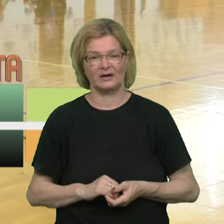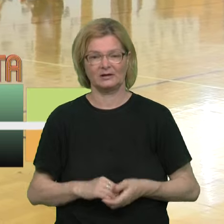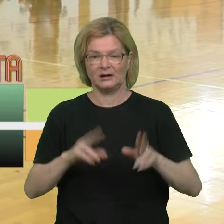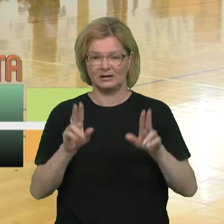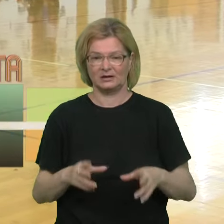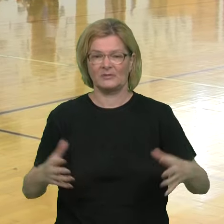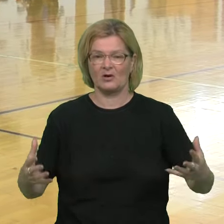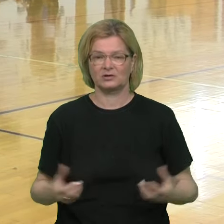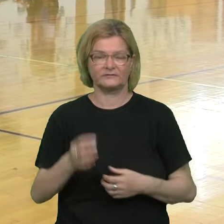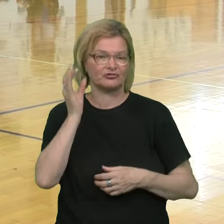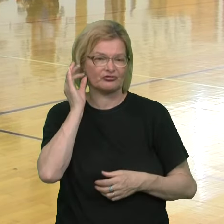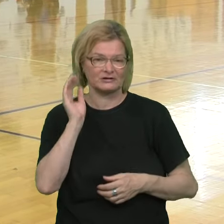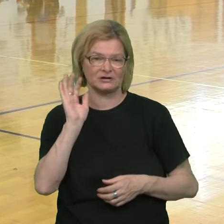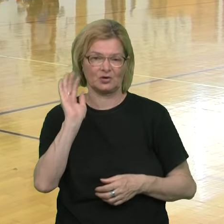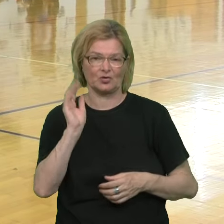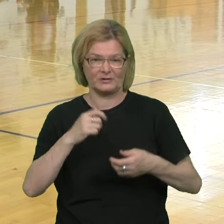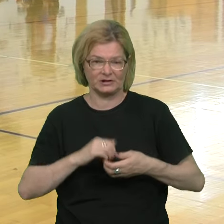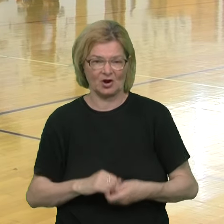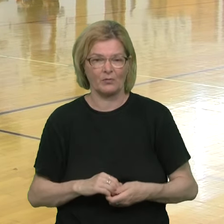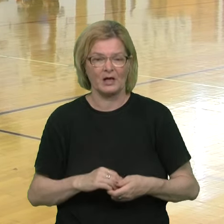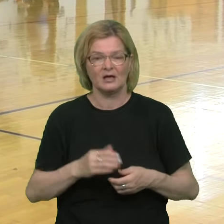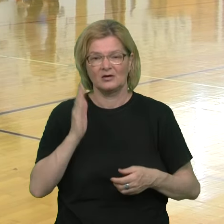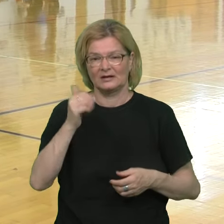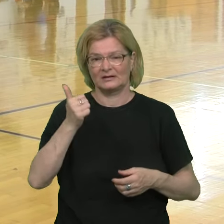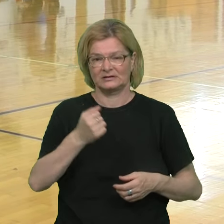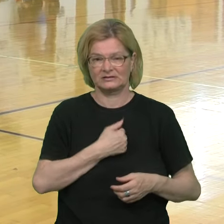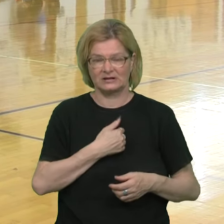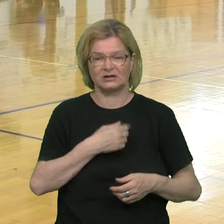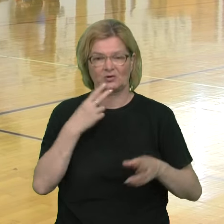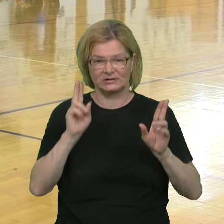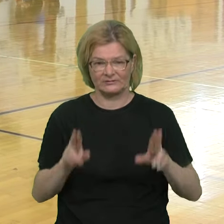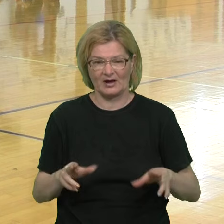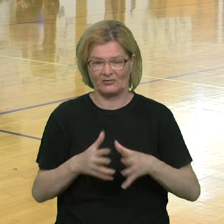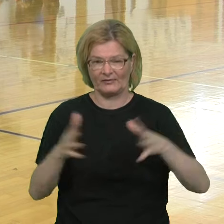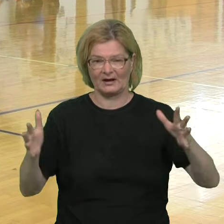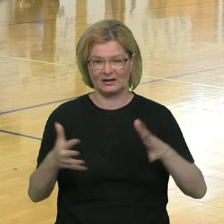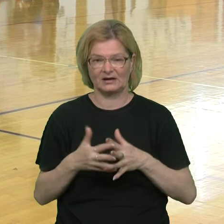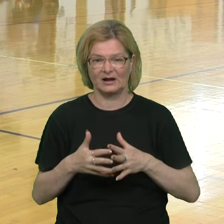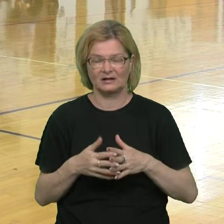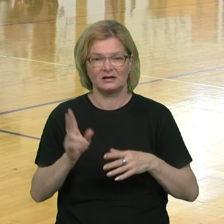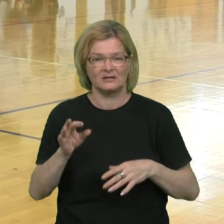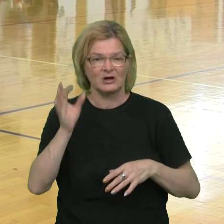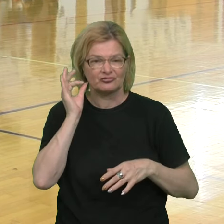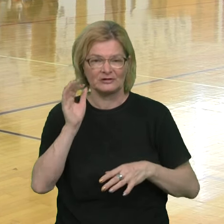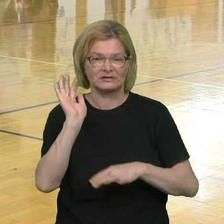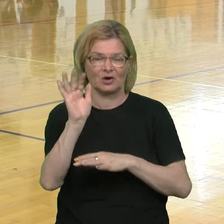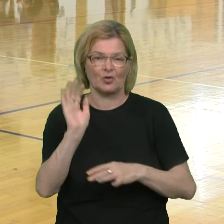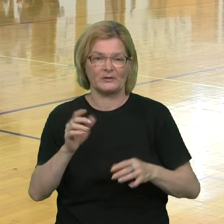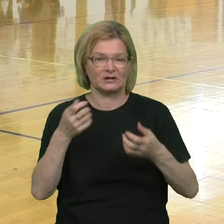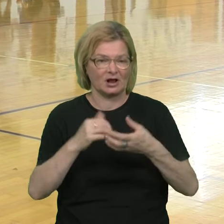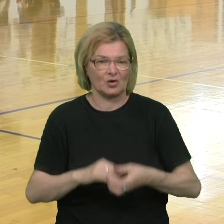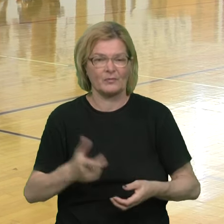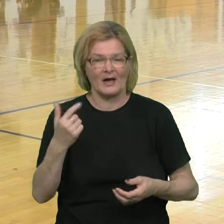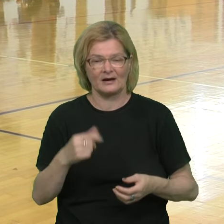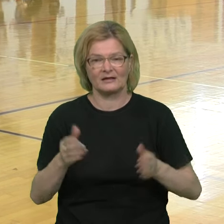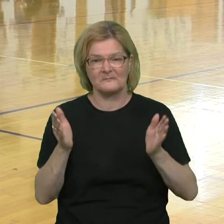klubova ima osnovani ženski rukometni klub. Evo konkretno jedan Zadar koji je stvarno veliki grad, ima ženski